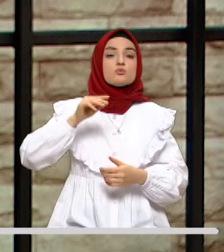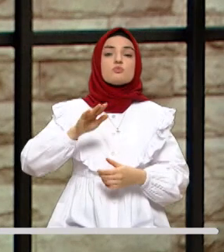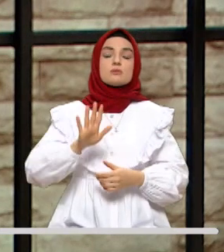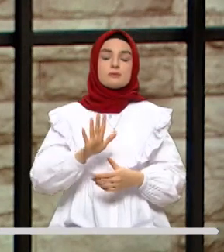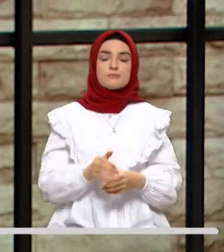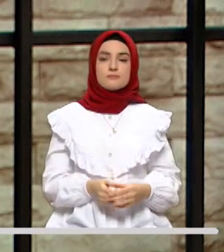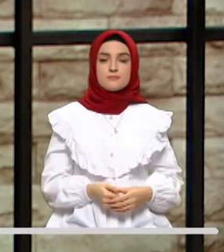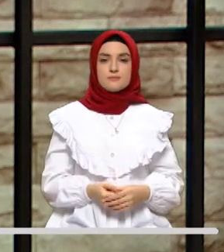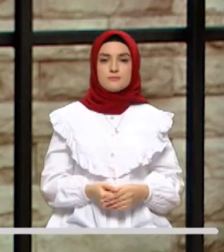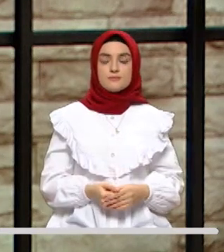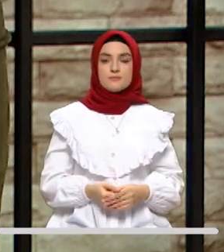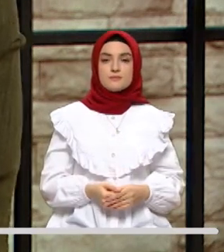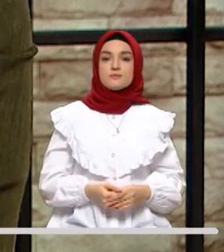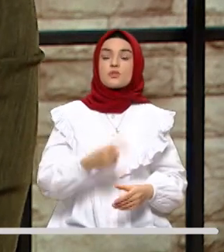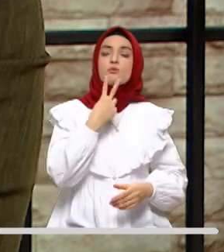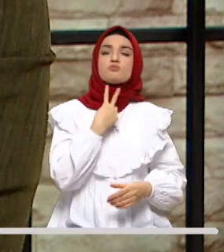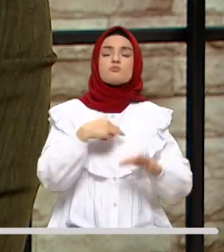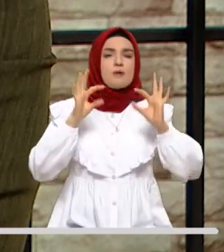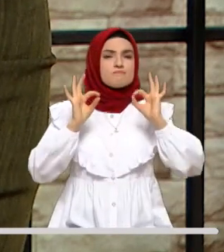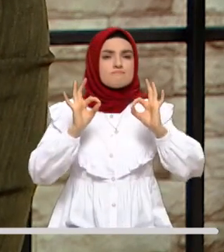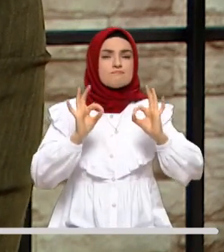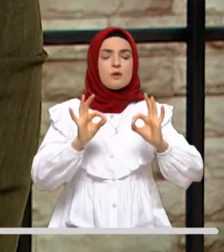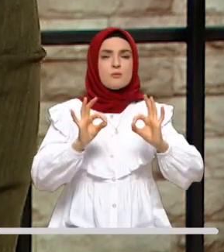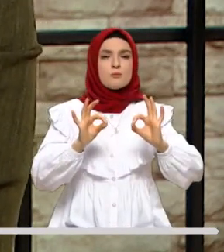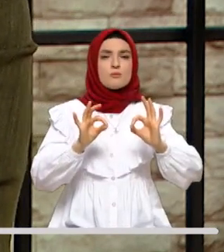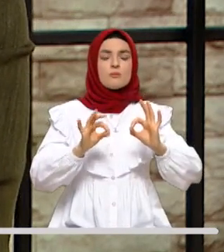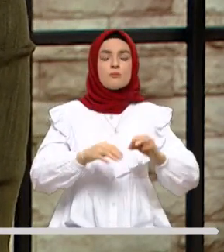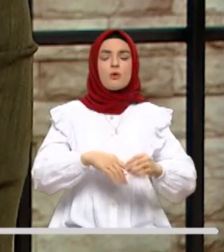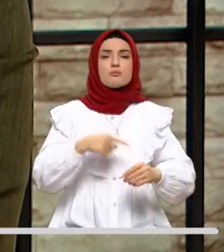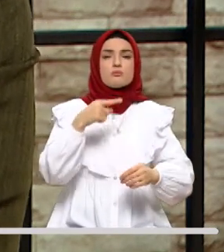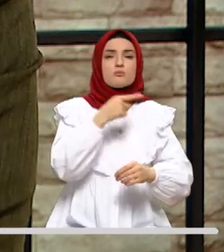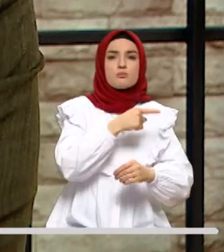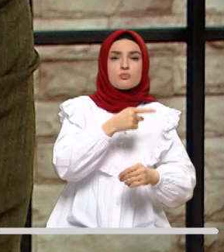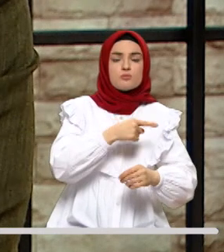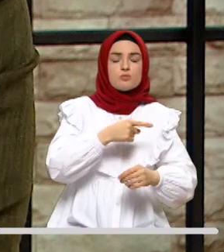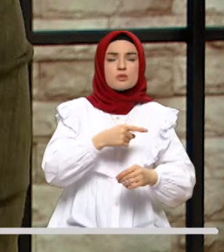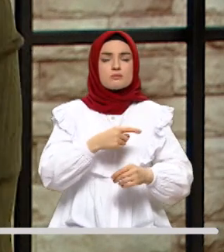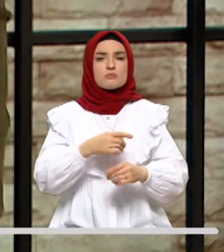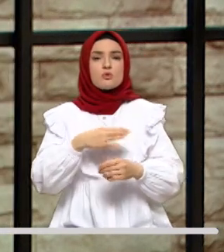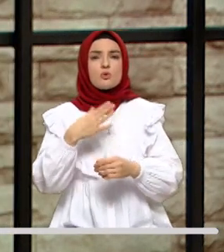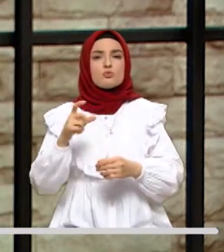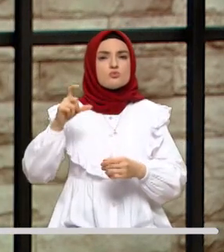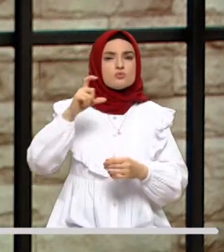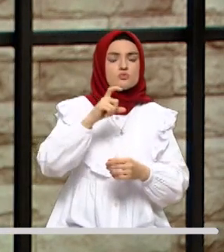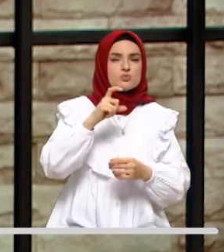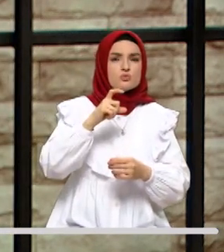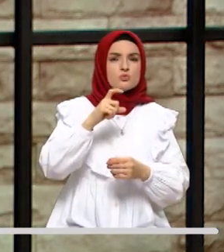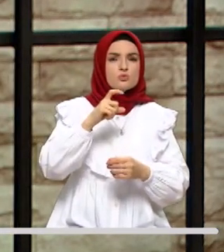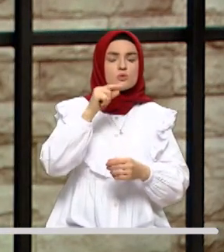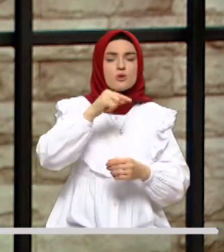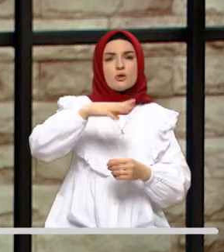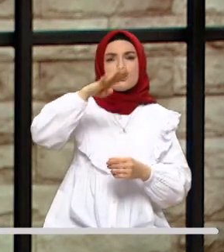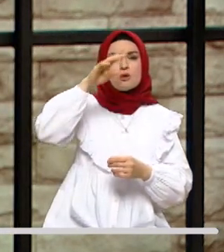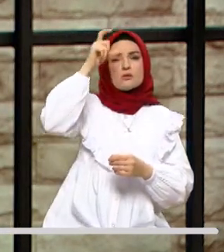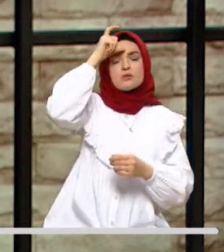seyircilerimiz. Ruslar her daim Batı Türkistan Türklerini mankurtlaştırmaya çalışmış. Çinliler bugün